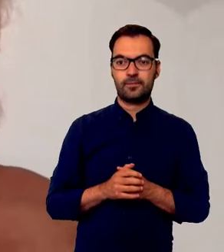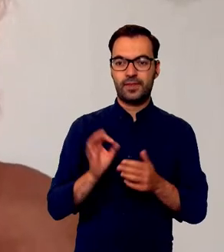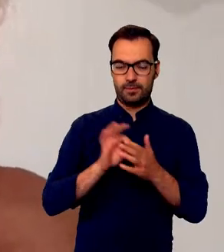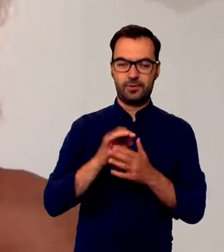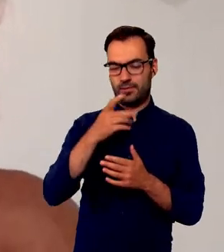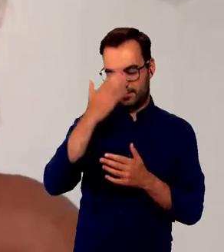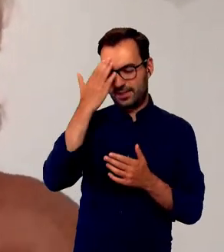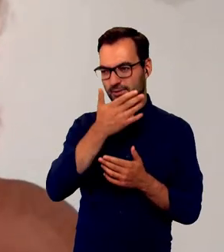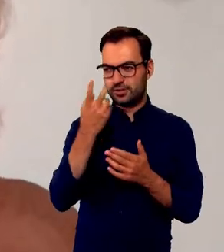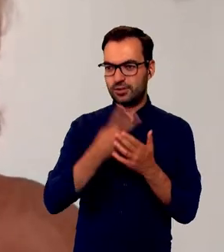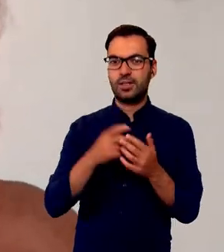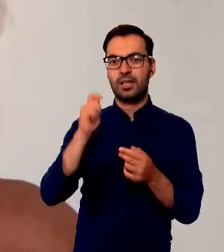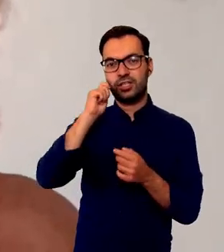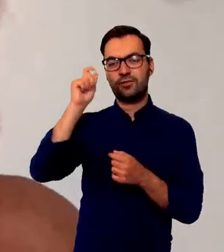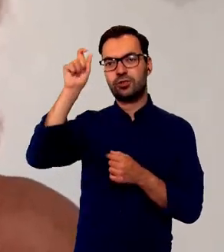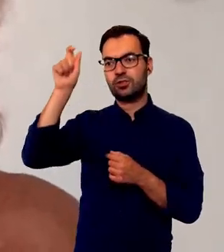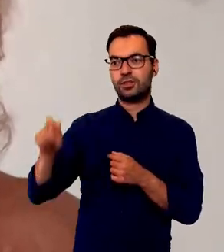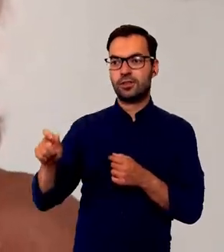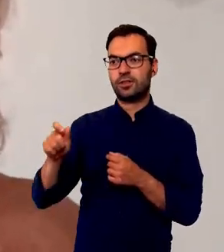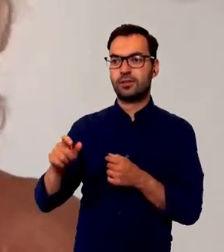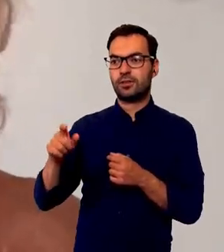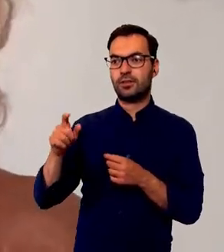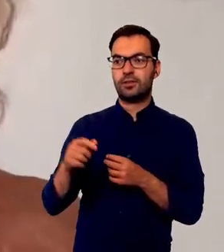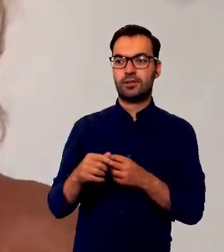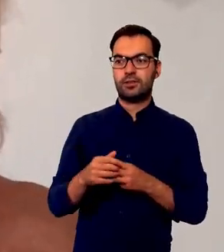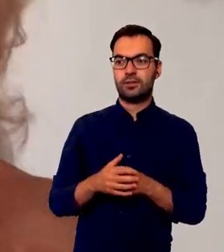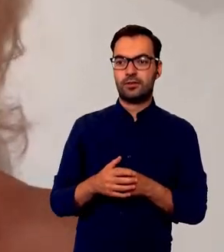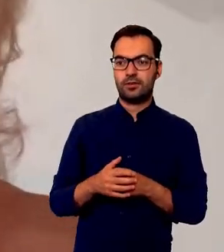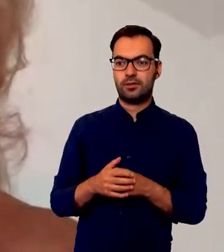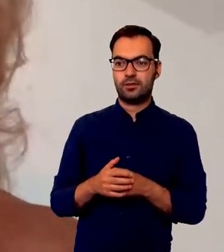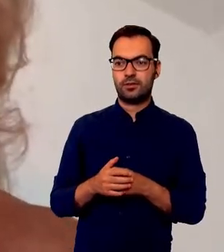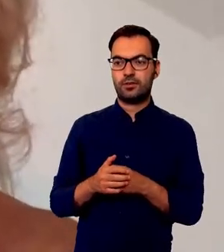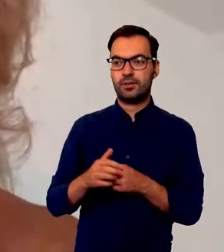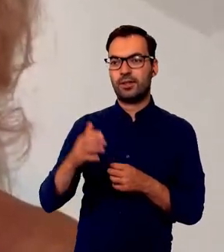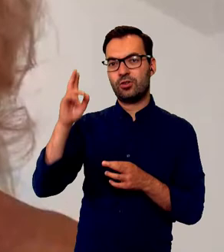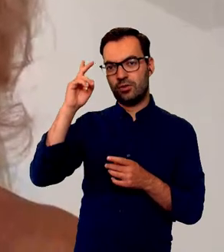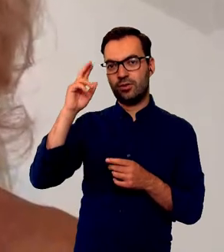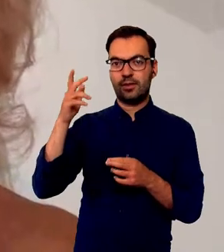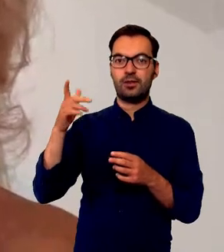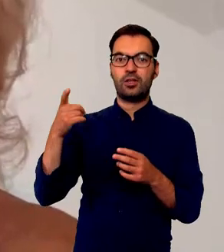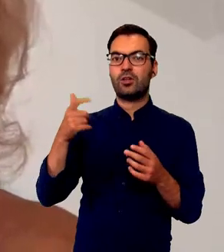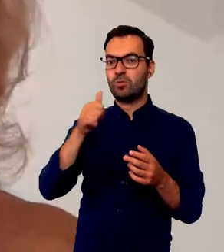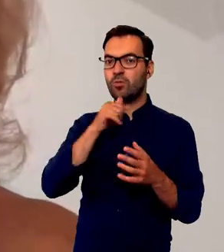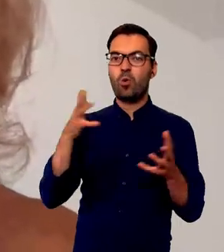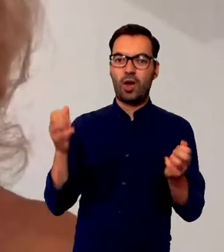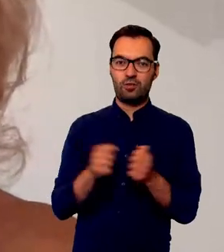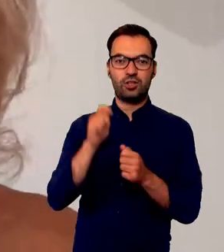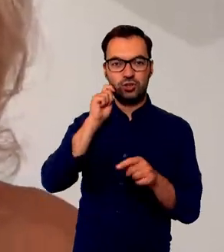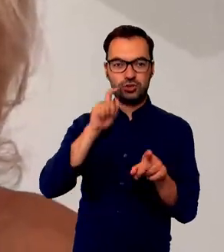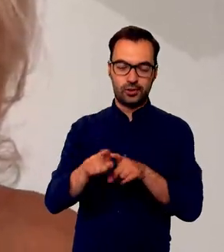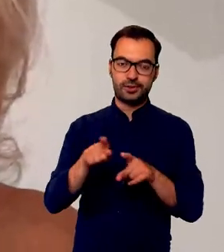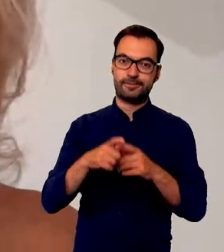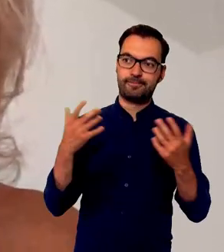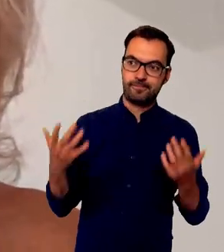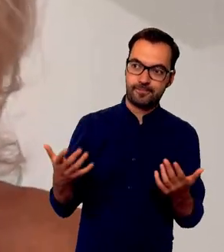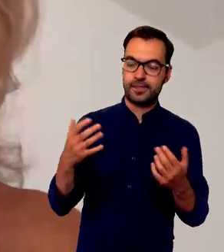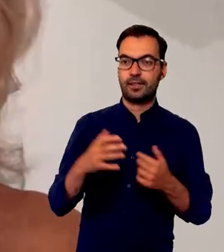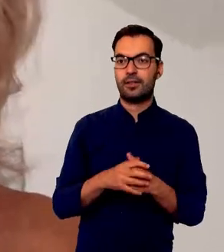czytałaś, więc wiesz, dziewczyna, która domyśla się, jak skończy, dlatego żeby ratować swoją siostrę. Siostrę, tak.